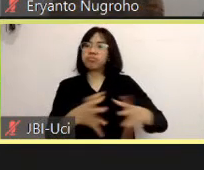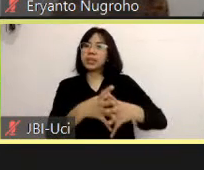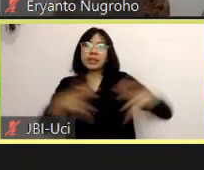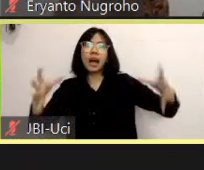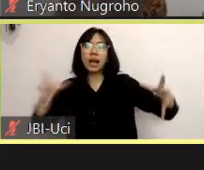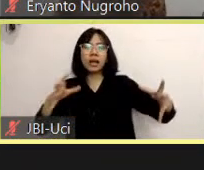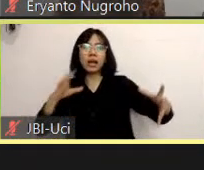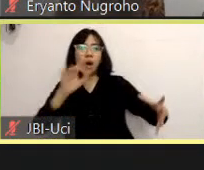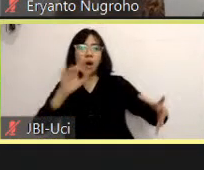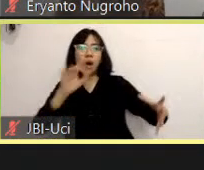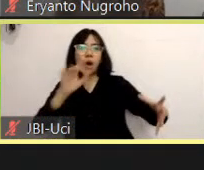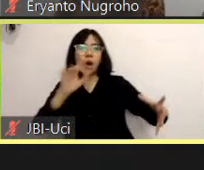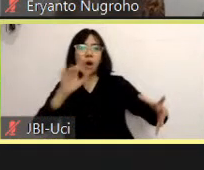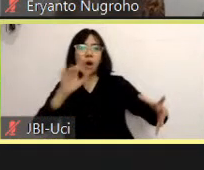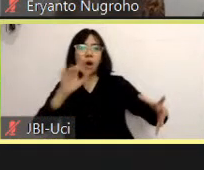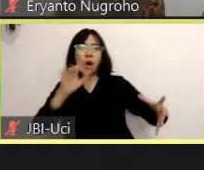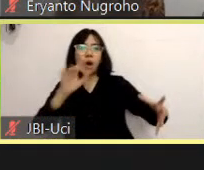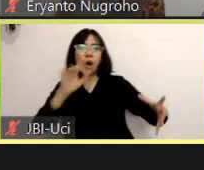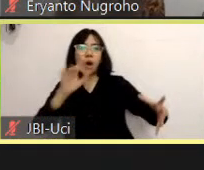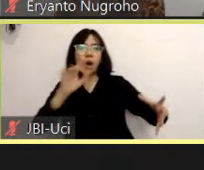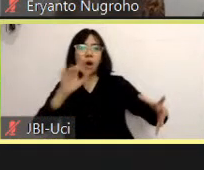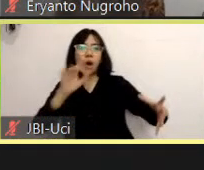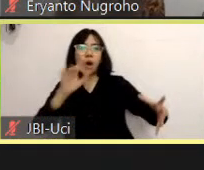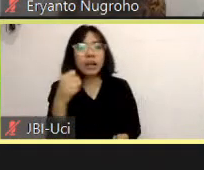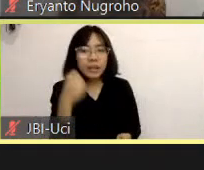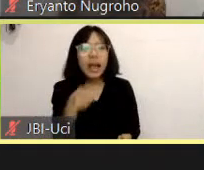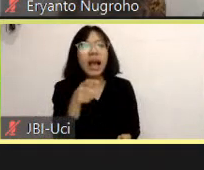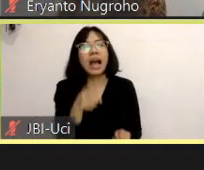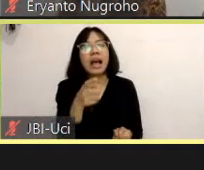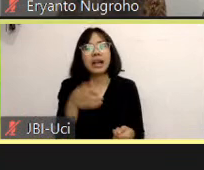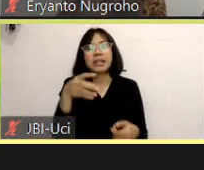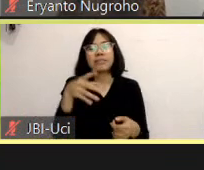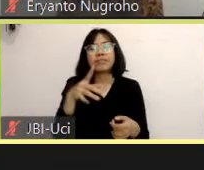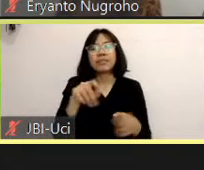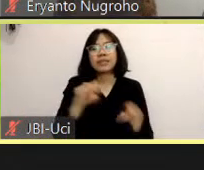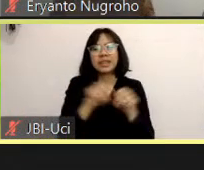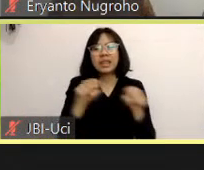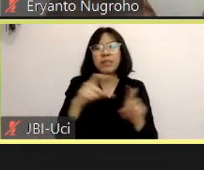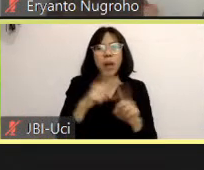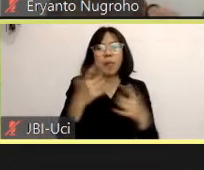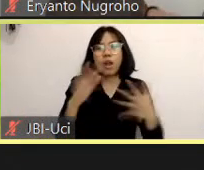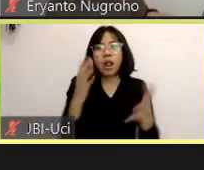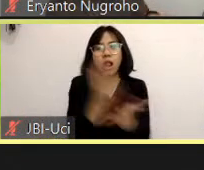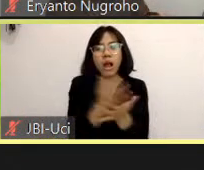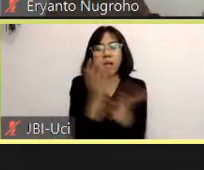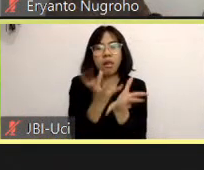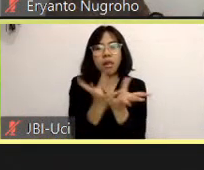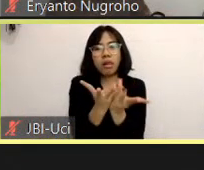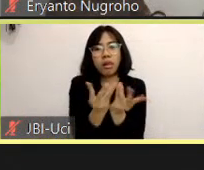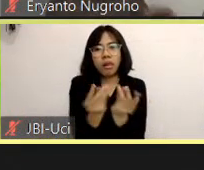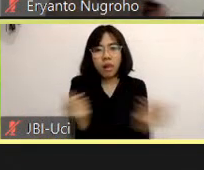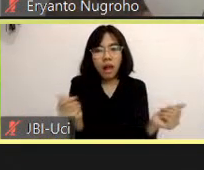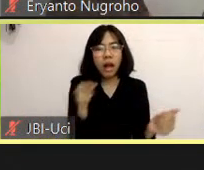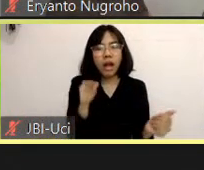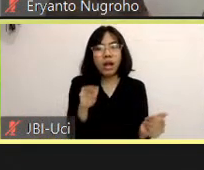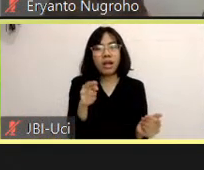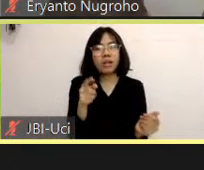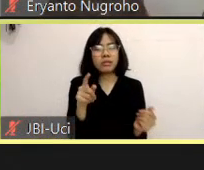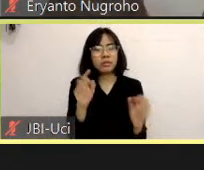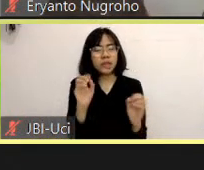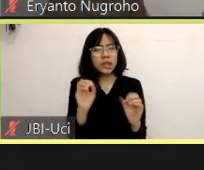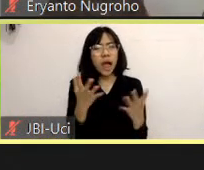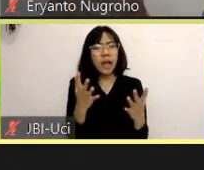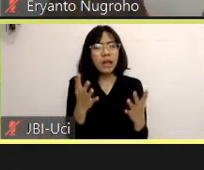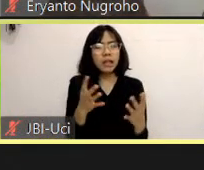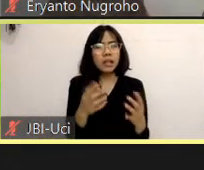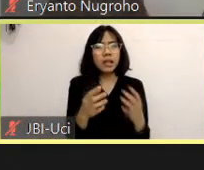akhirnya demokrasi sendiri itu sangat terancam. Ini adalah proses yang sudah terlihat di berbagai negara selama 30 tahun